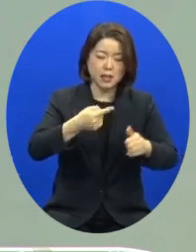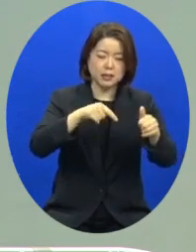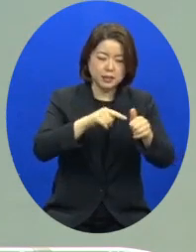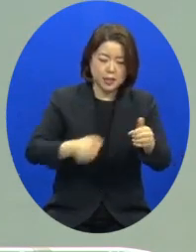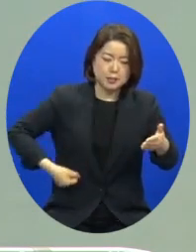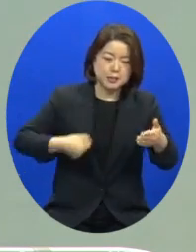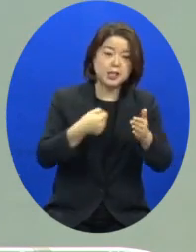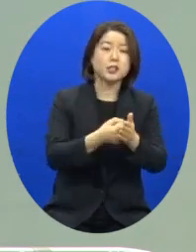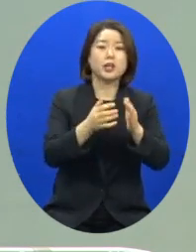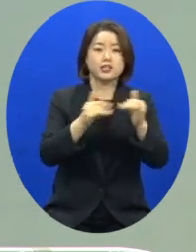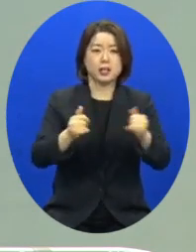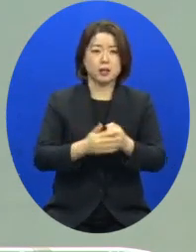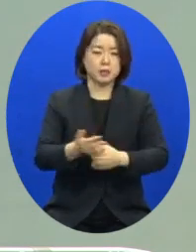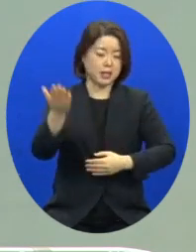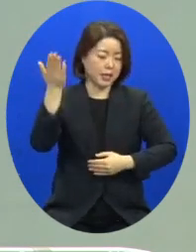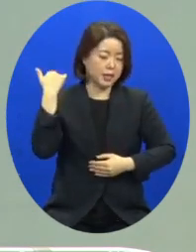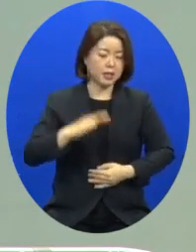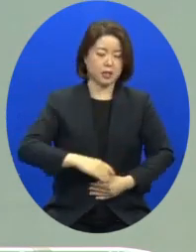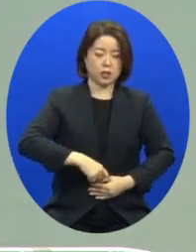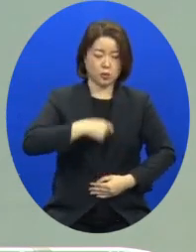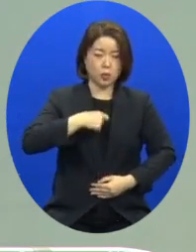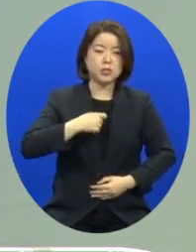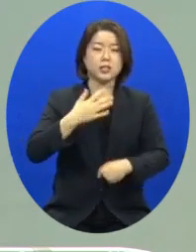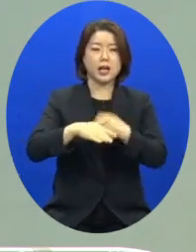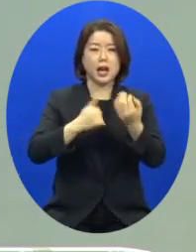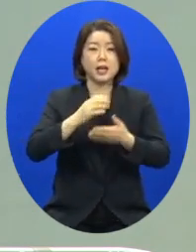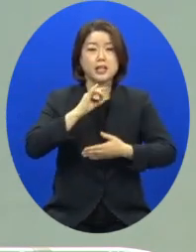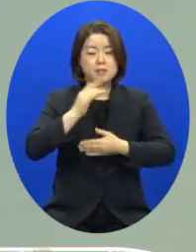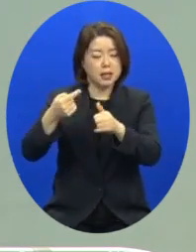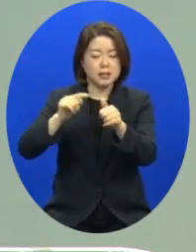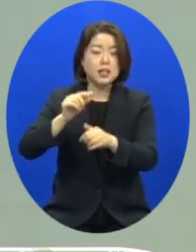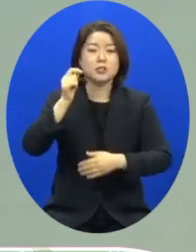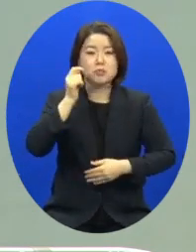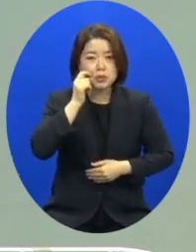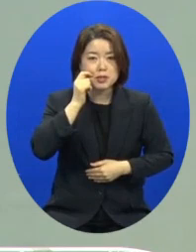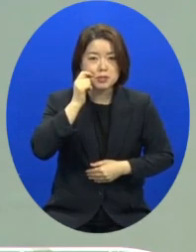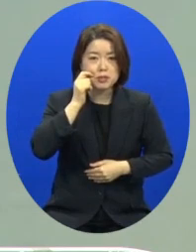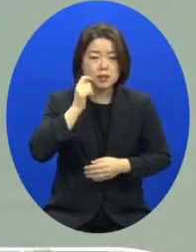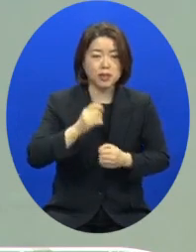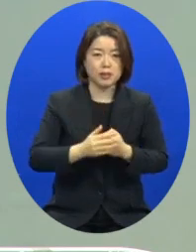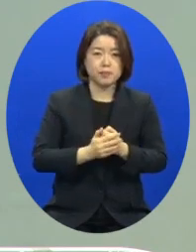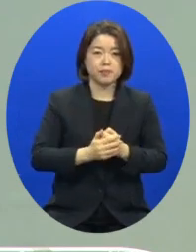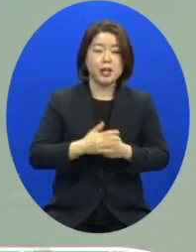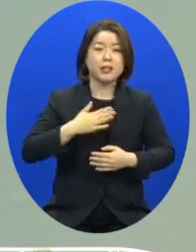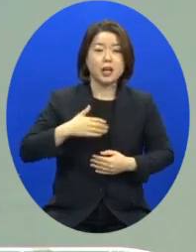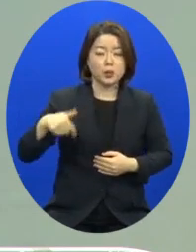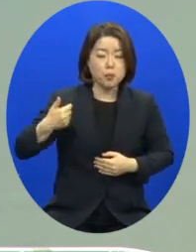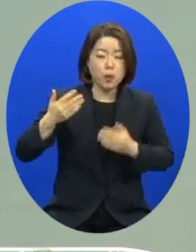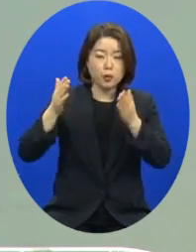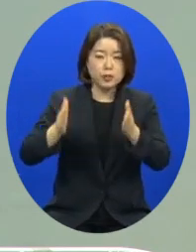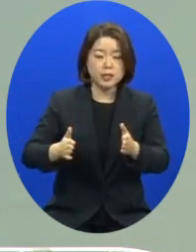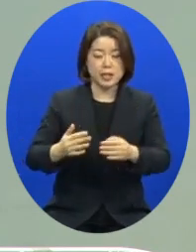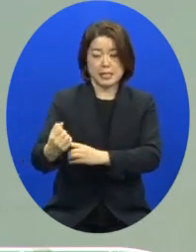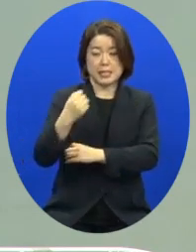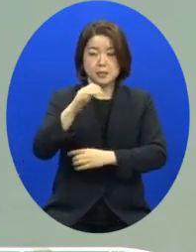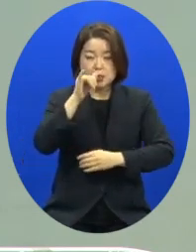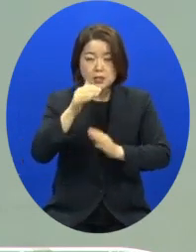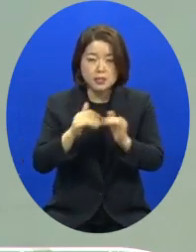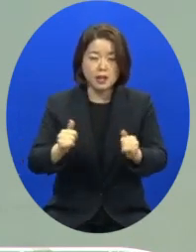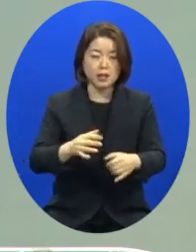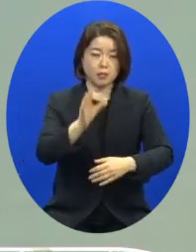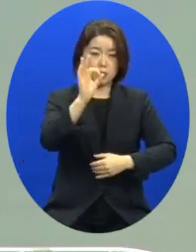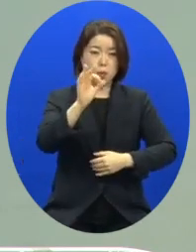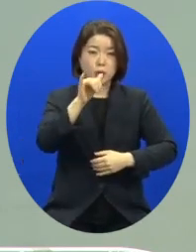작정하신 분, 그동안에는 내가 솔직히 하나님만 의지하지 못했습니다. 나도 모르는 사이에 힘 있는 사람, 돈 있는